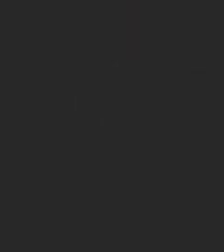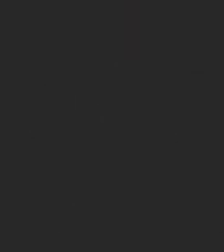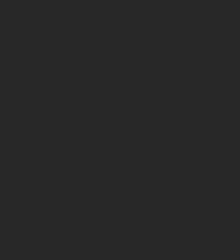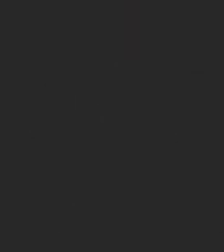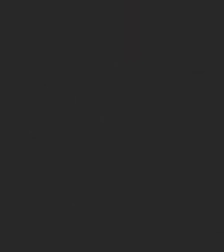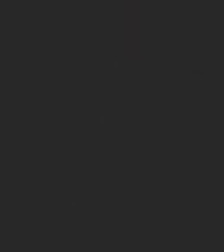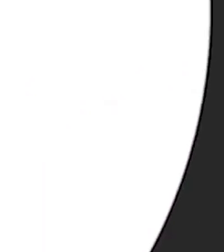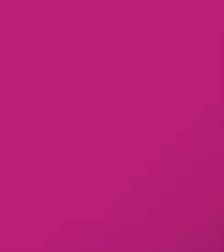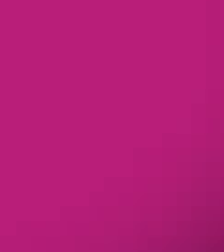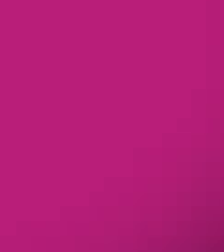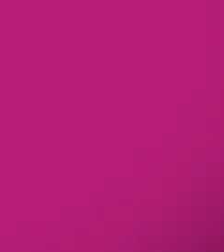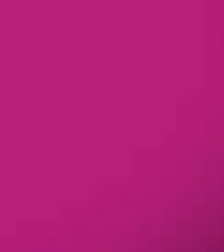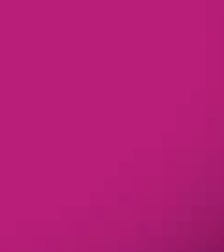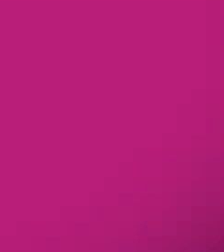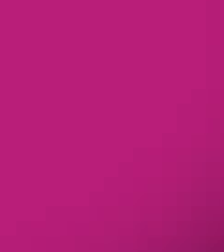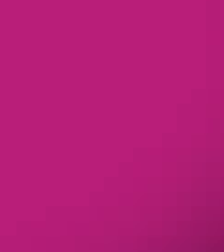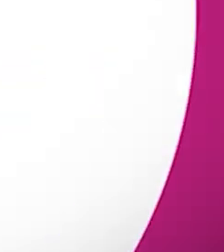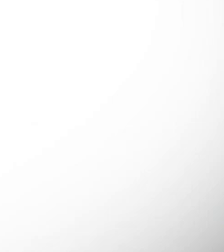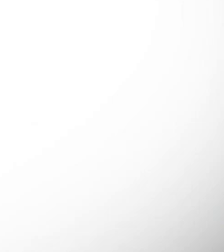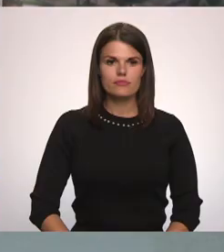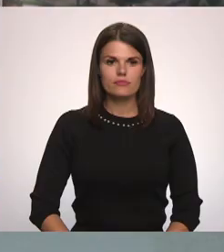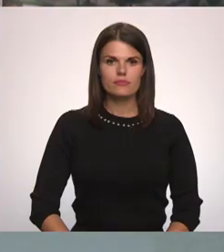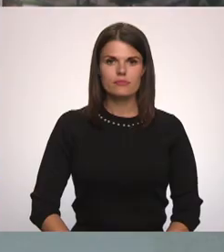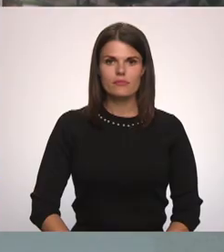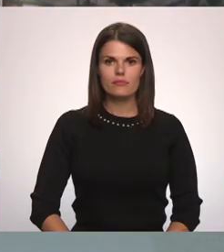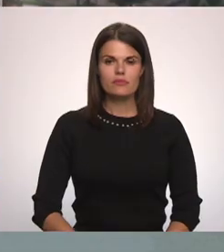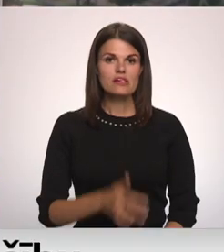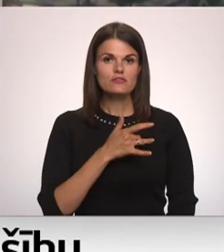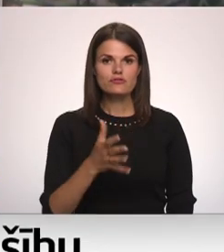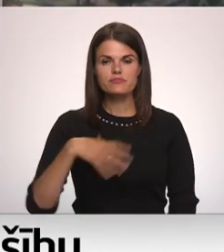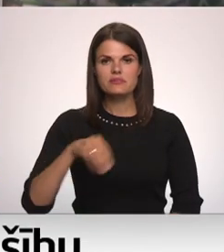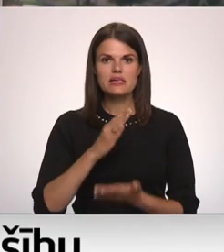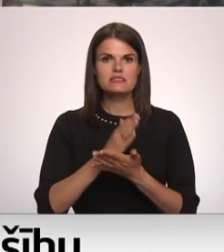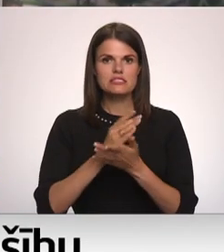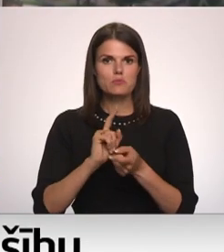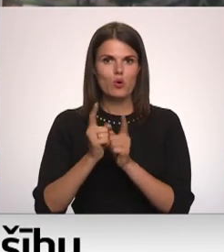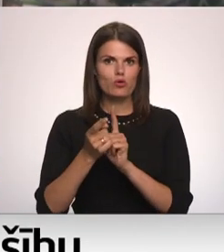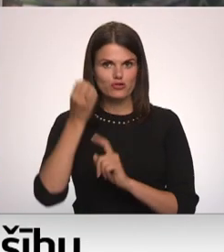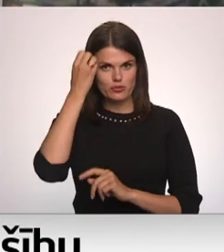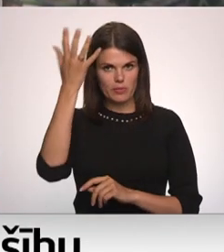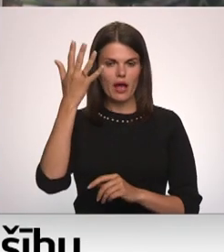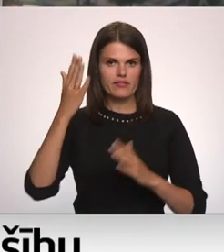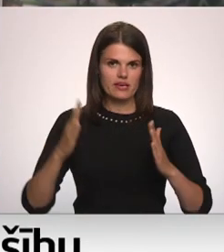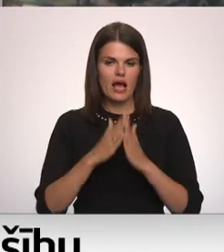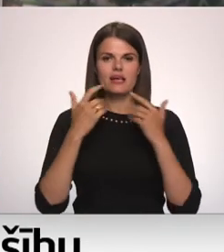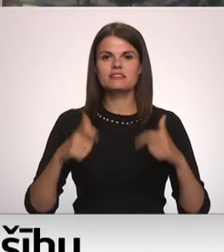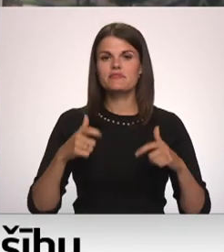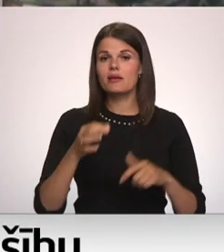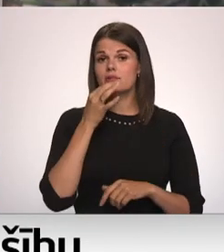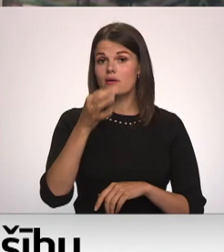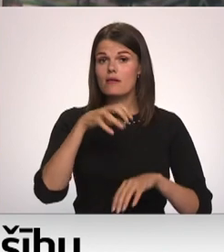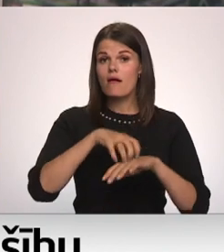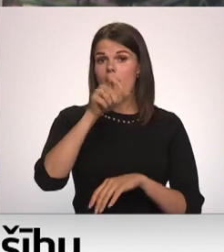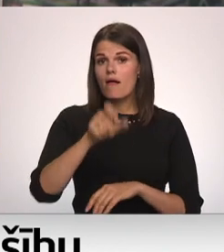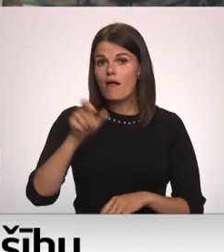Re, viss ēters ir te! Šķiet, mēs esam kļuvuši prātīgāki svinētāji, saka mediķi,